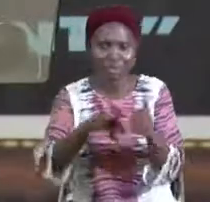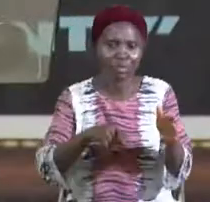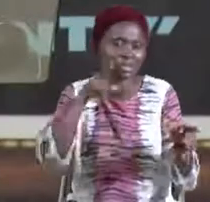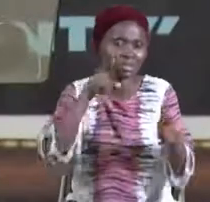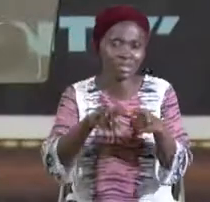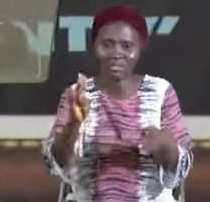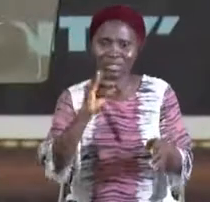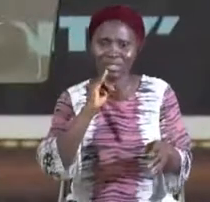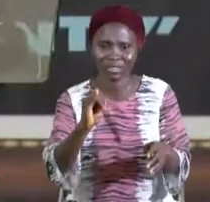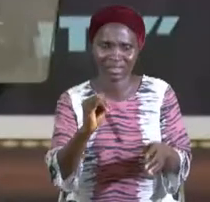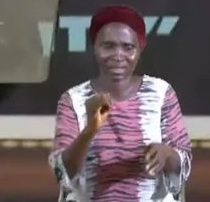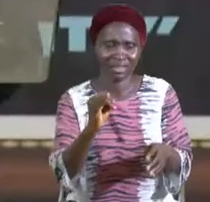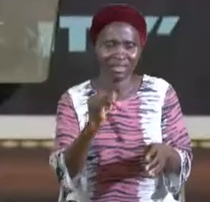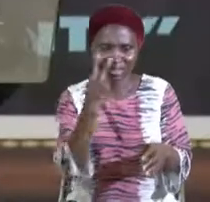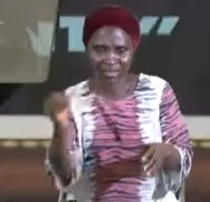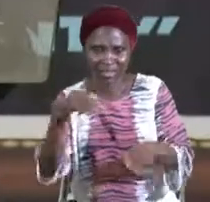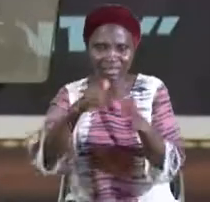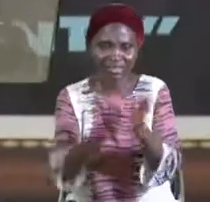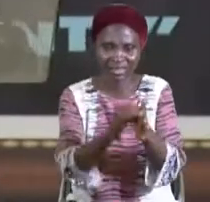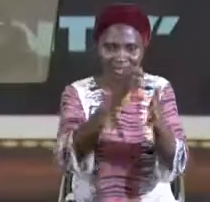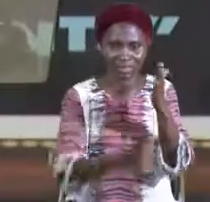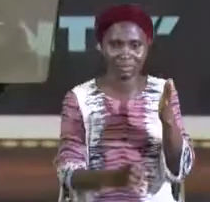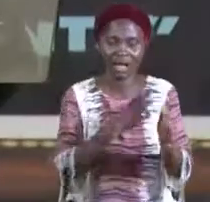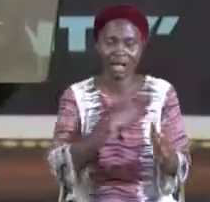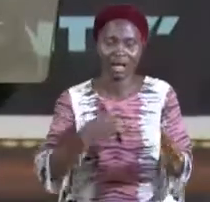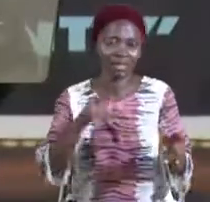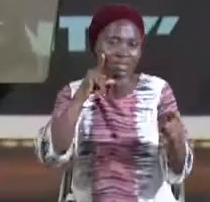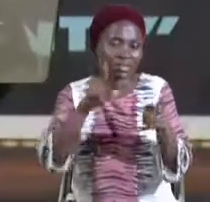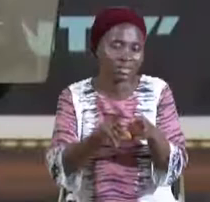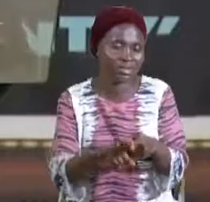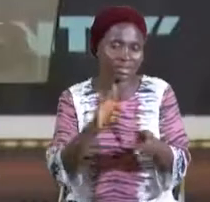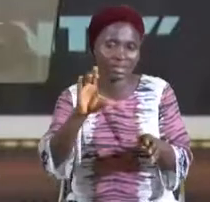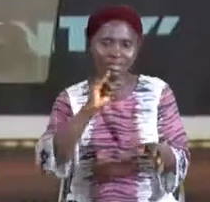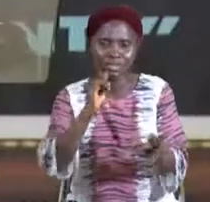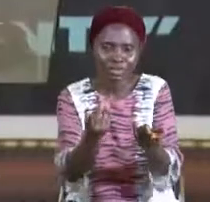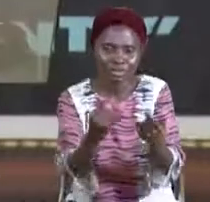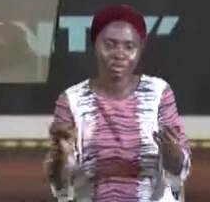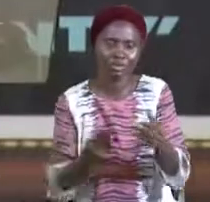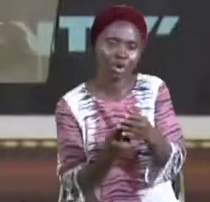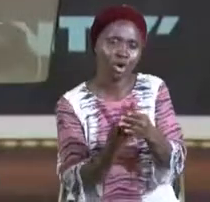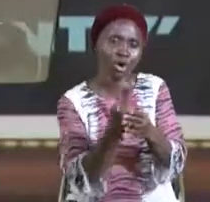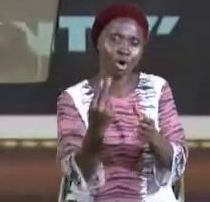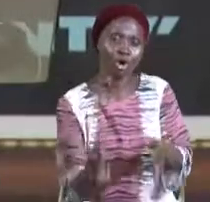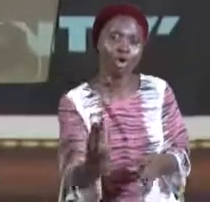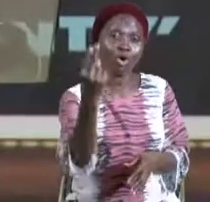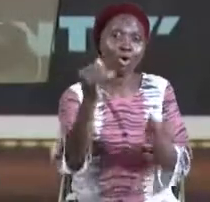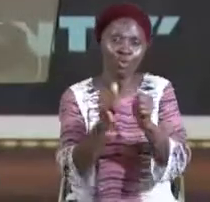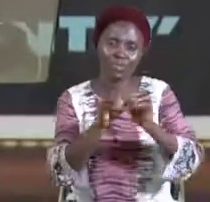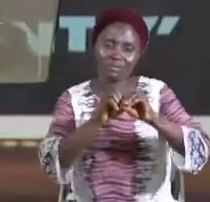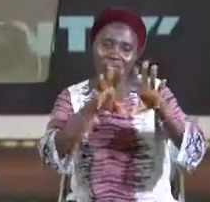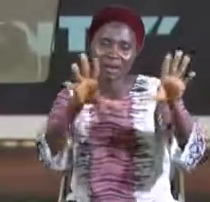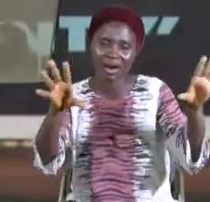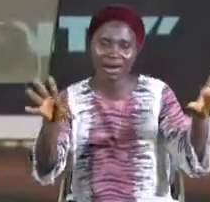dans ce passage. Et la sœur C vient avec une grande vision de la gloire, parce qu'elle a